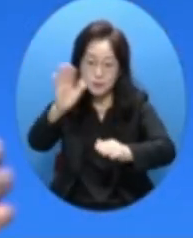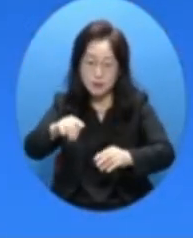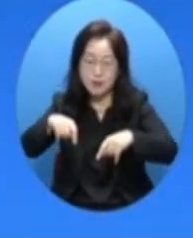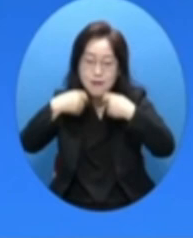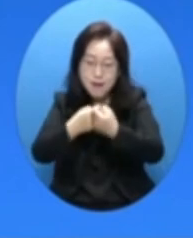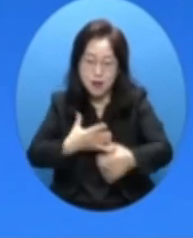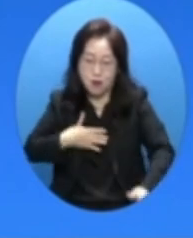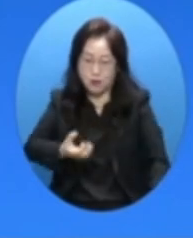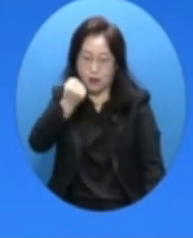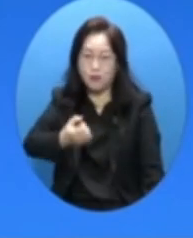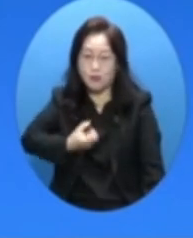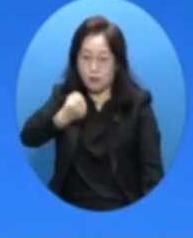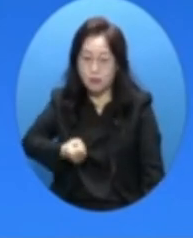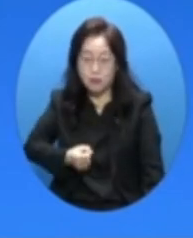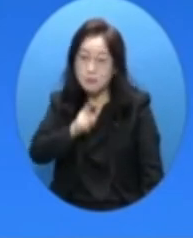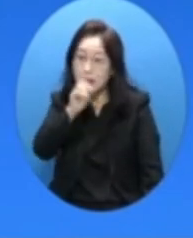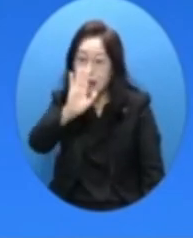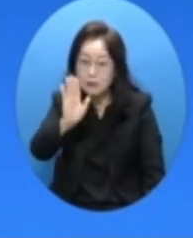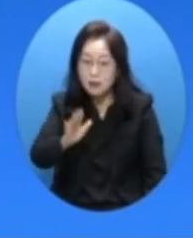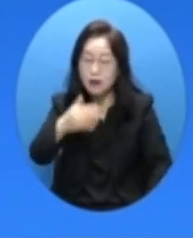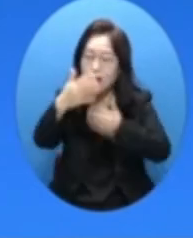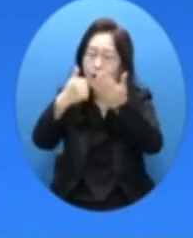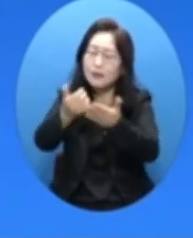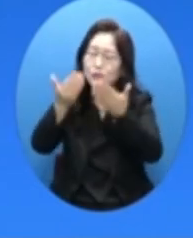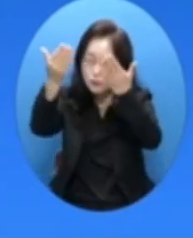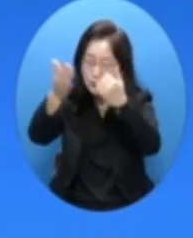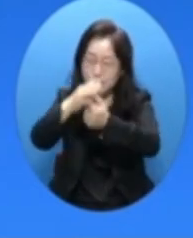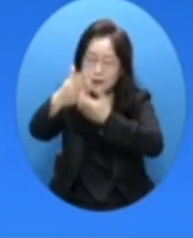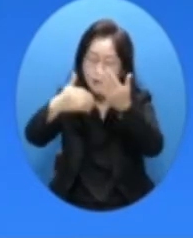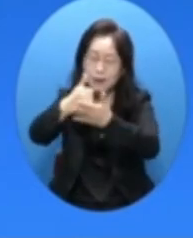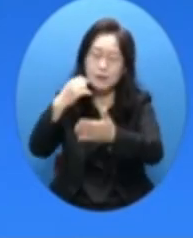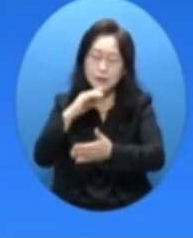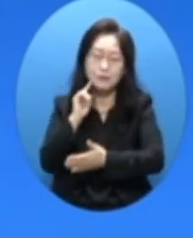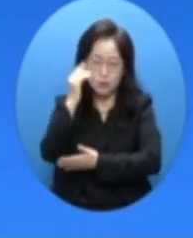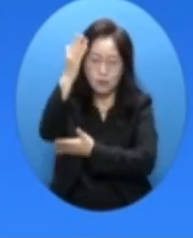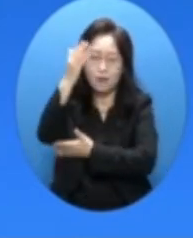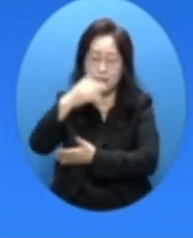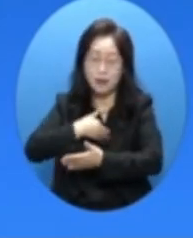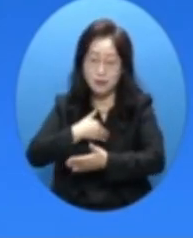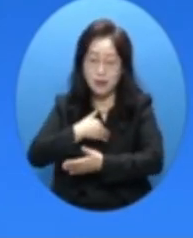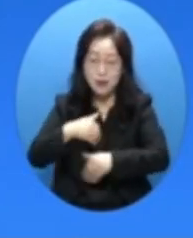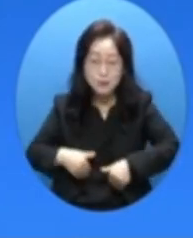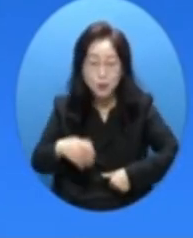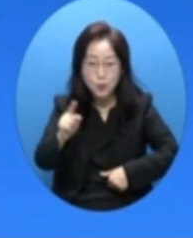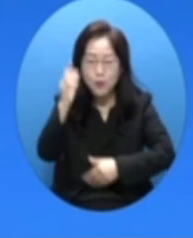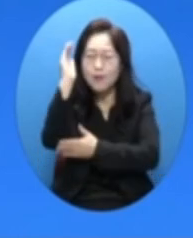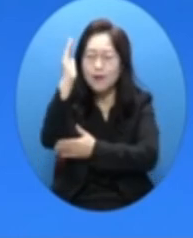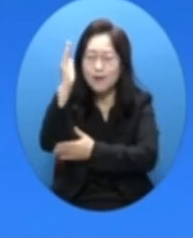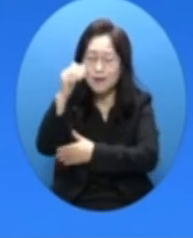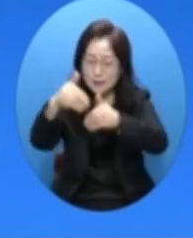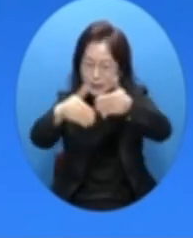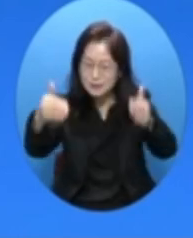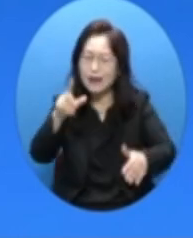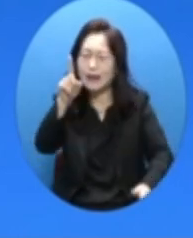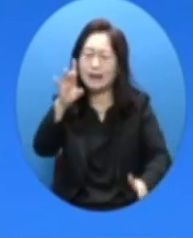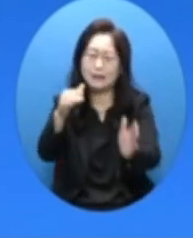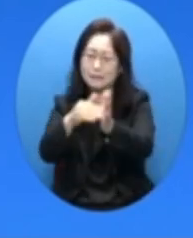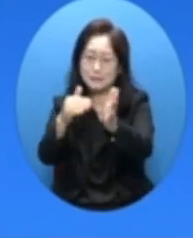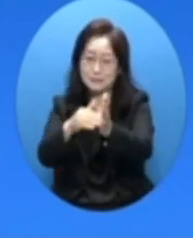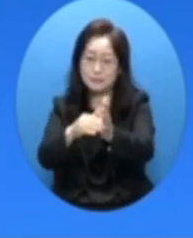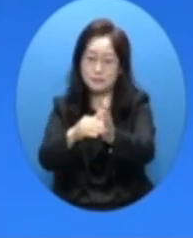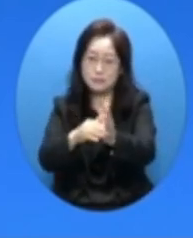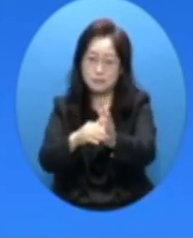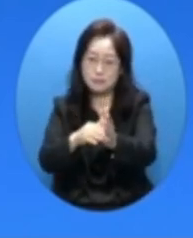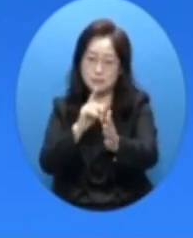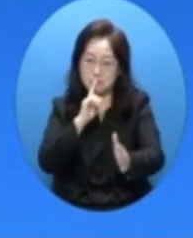주장하지 아니하고 이건 하나님께서 하나님께 드린 것이니 주님 영광 받으시고 내가 필요한 것은 내가 설교할 수 있는이 강대상 하나면 됩니다